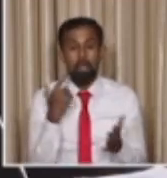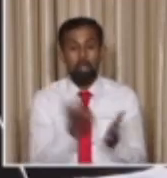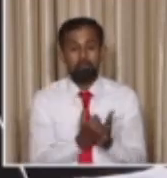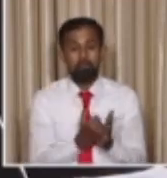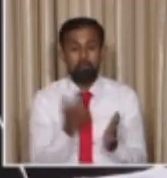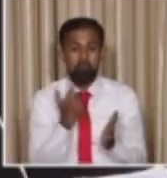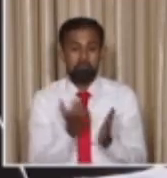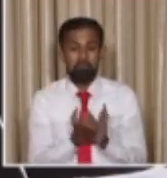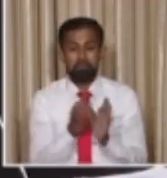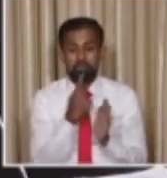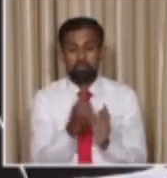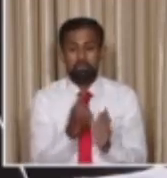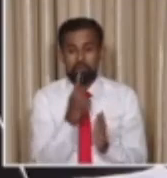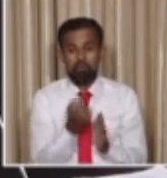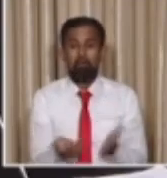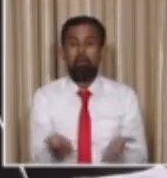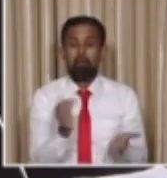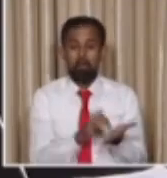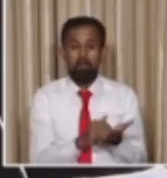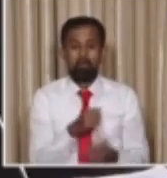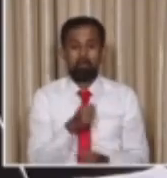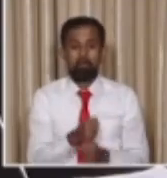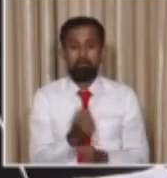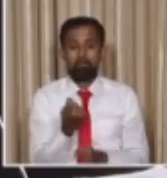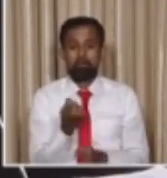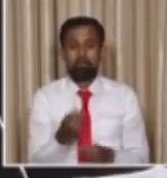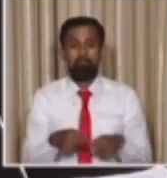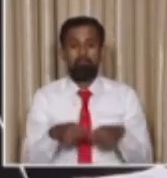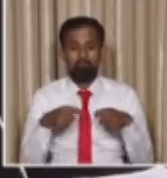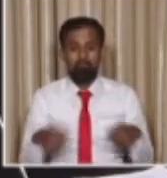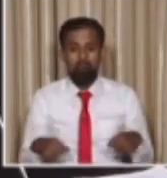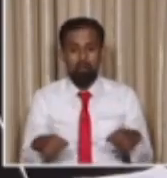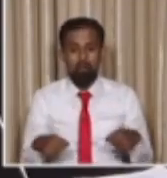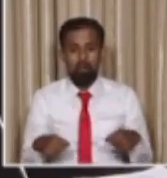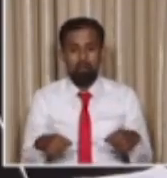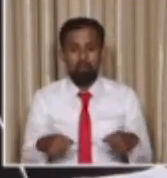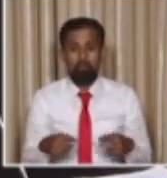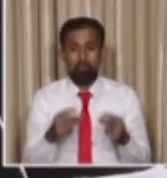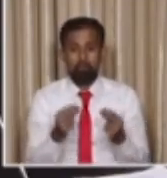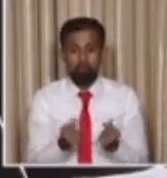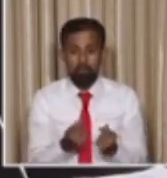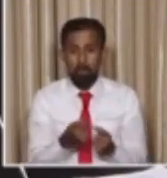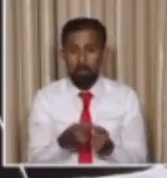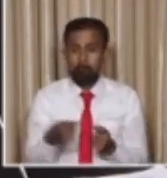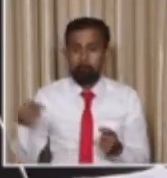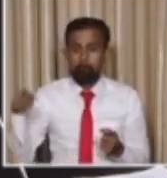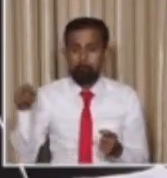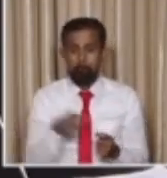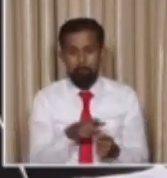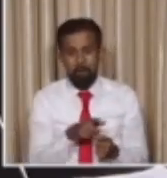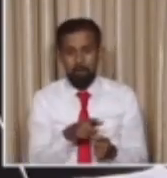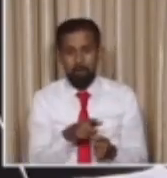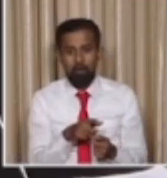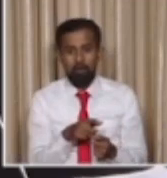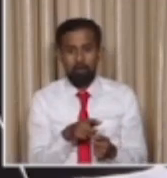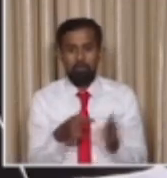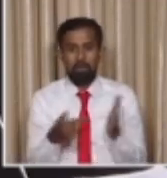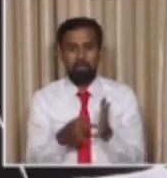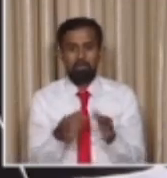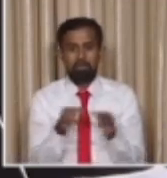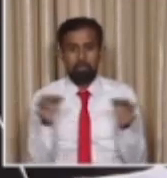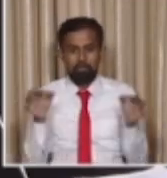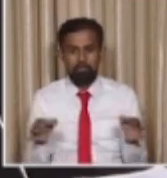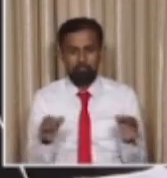පෙන්නමින් නැවත වතාවක් රජයේ මුදල් වියදම් කළා. අර හදිසි මිලදී ගැනීම තත්වයට හෝ ඒ වගේම ටෙන්ඩර්